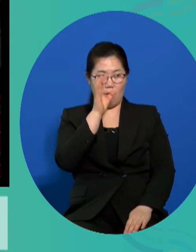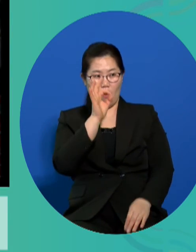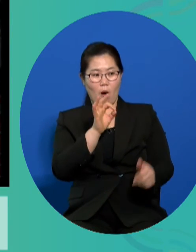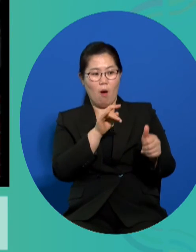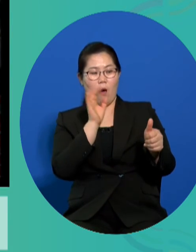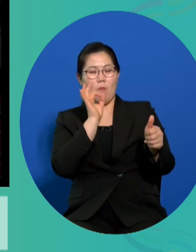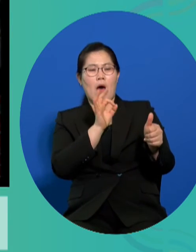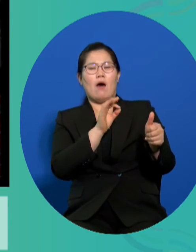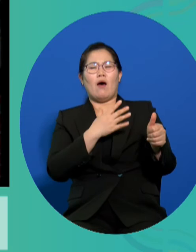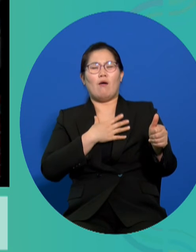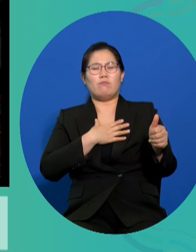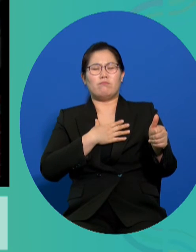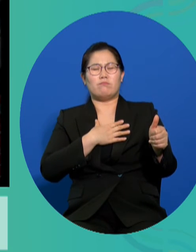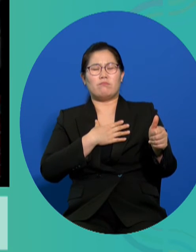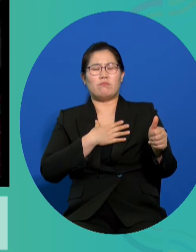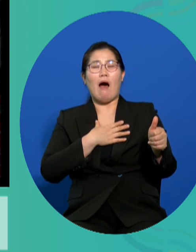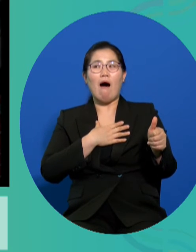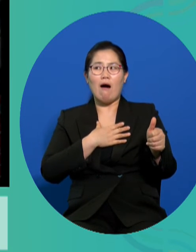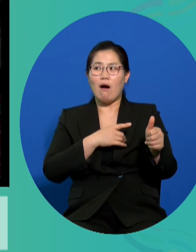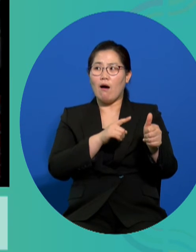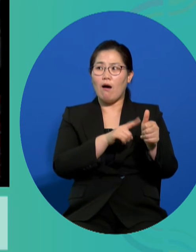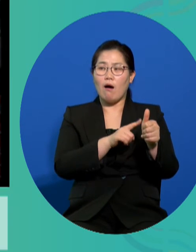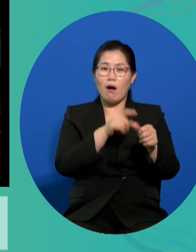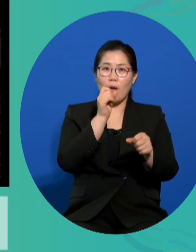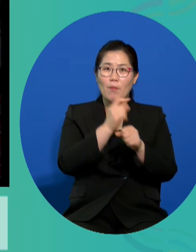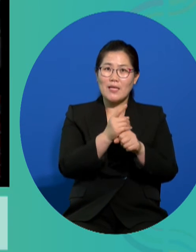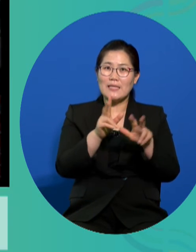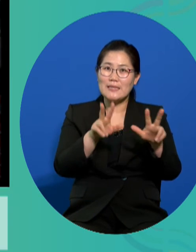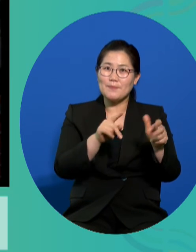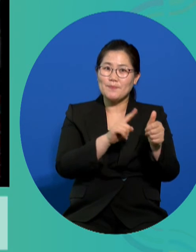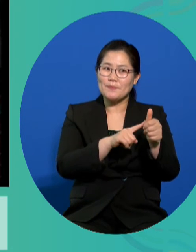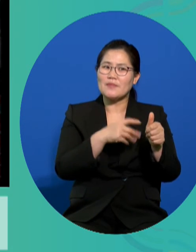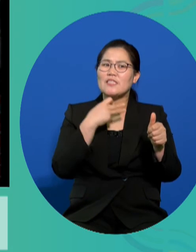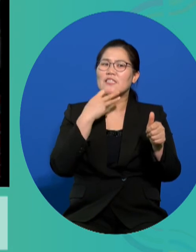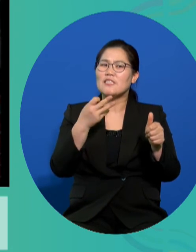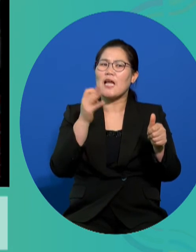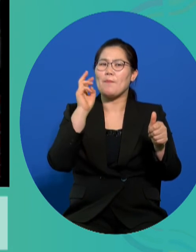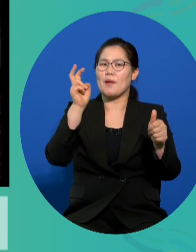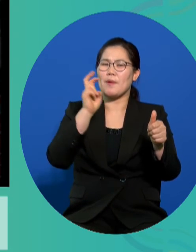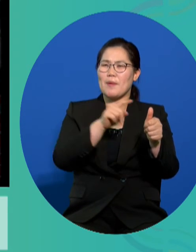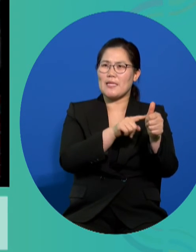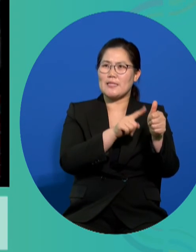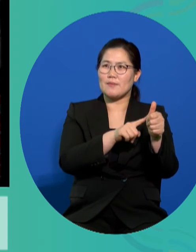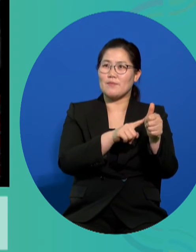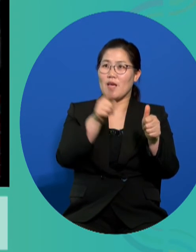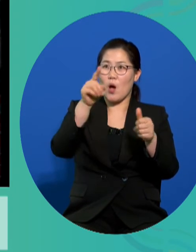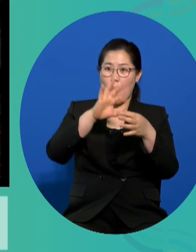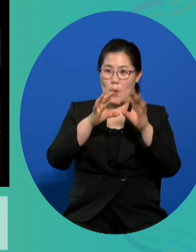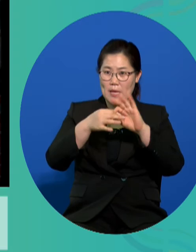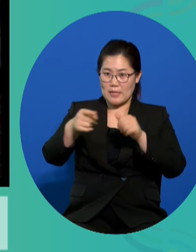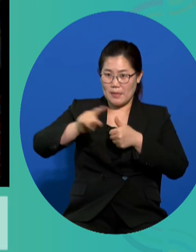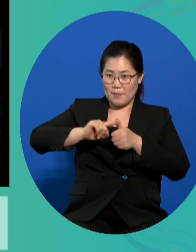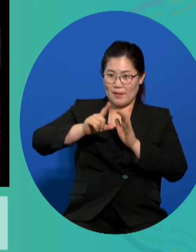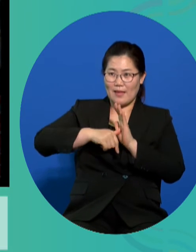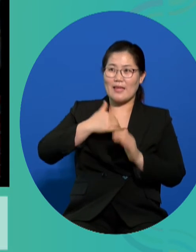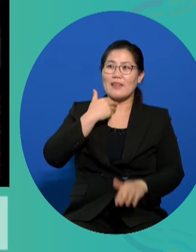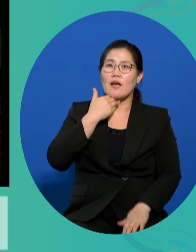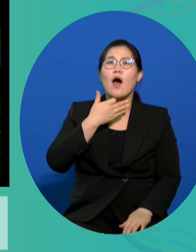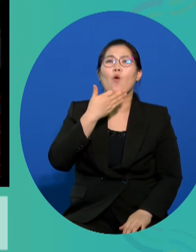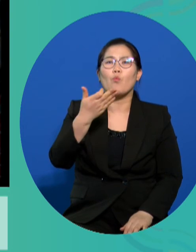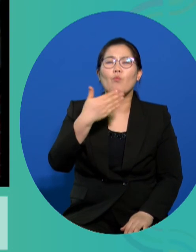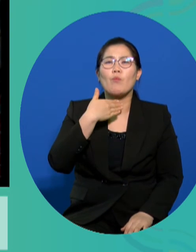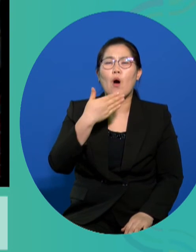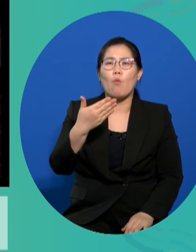엄청나게 찐했습니다, 개인적으로. 지금 4년이 지난 이후에 지금 13살이 된 저 김동영 학생이 무엇을